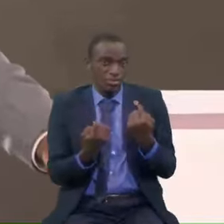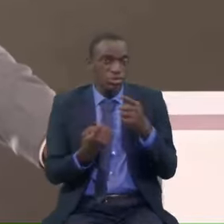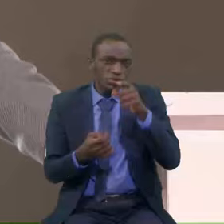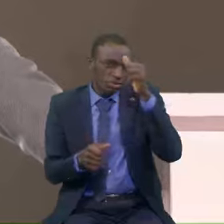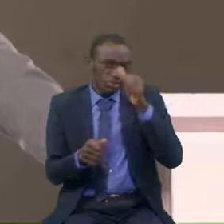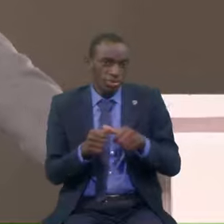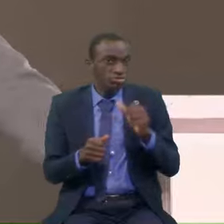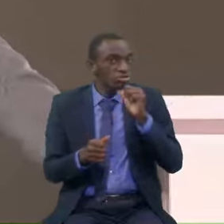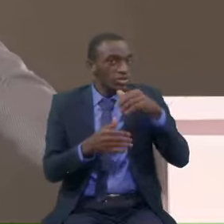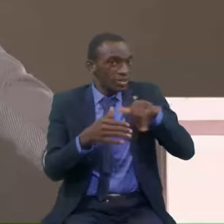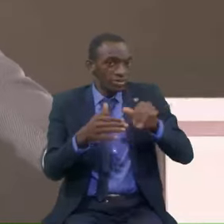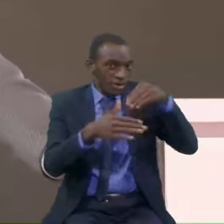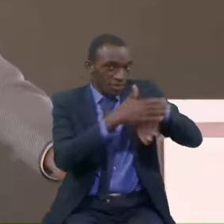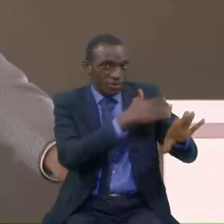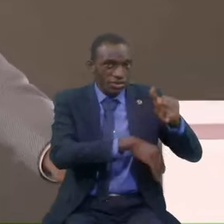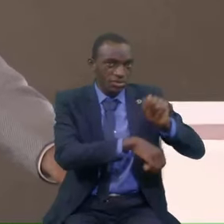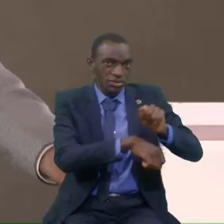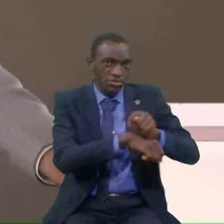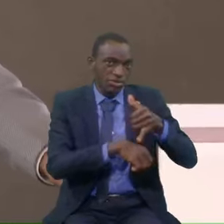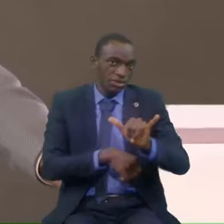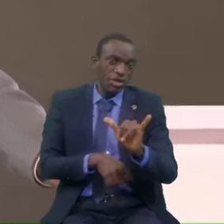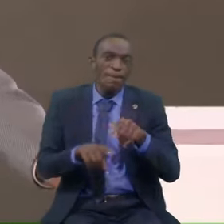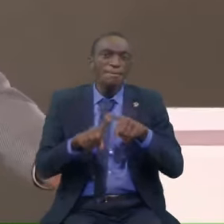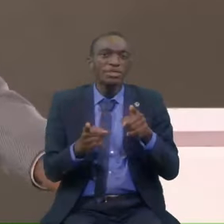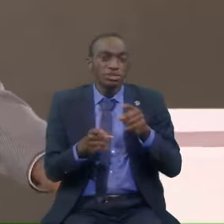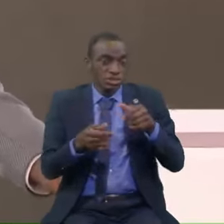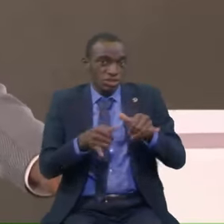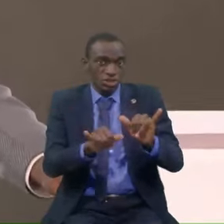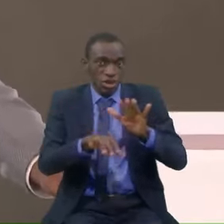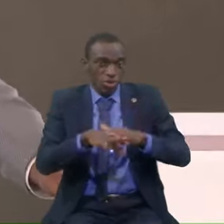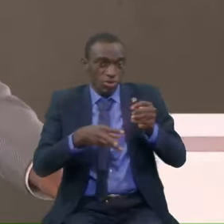Ils s'appellent, vous ne sont pas encore allés au lieu de la prière.